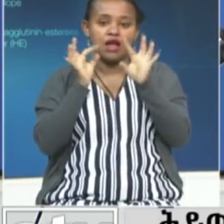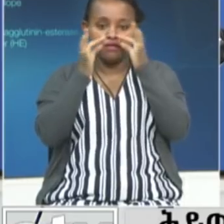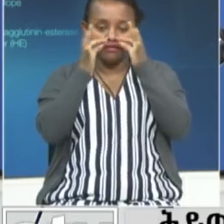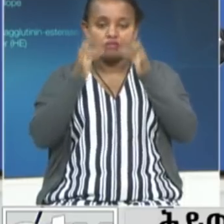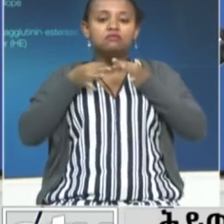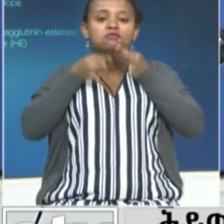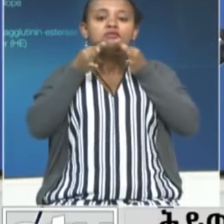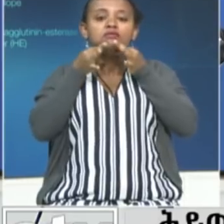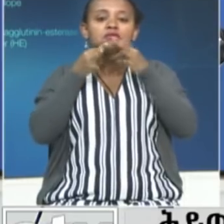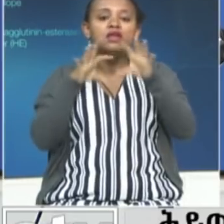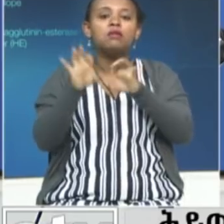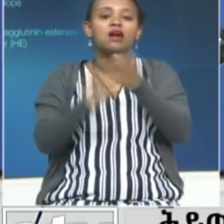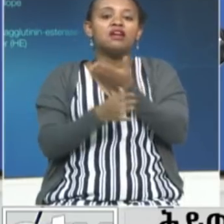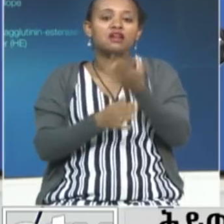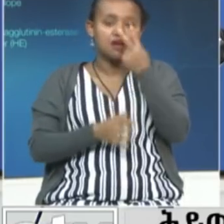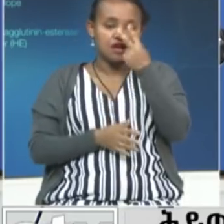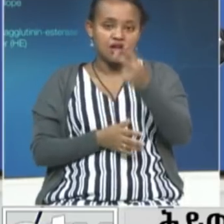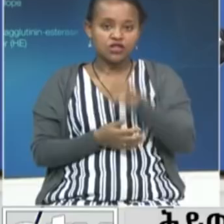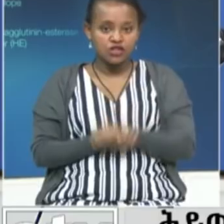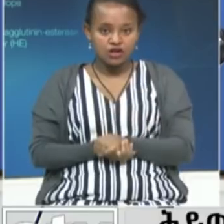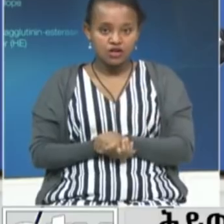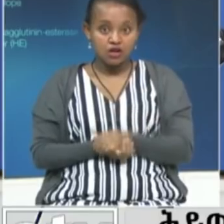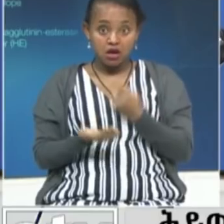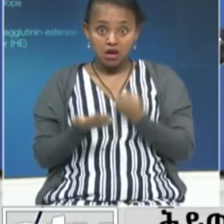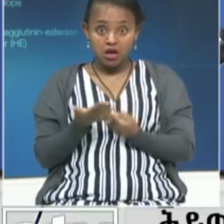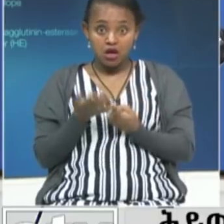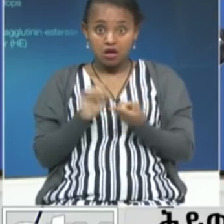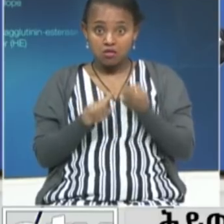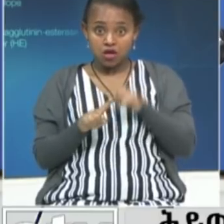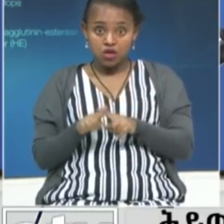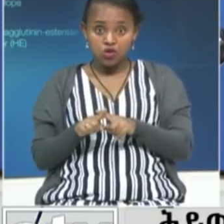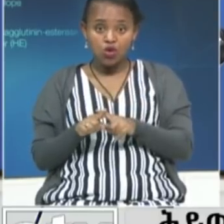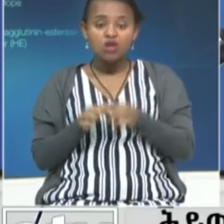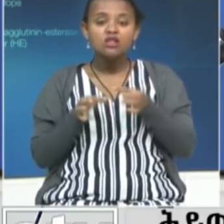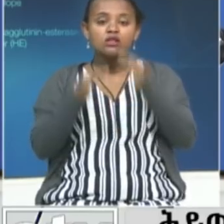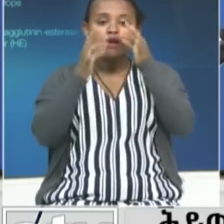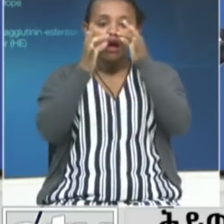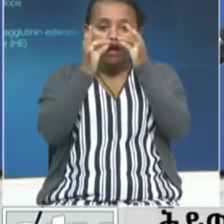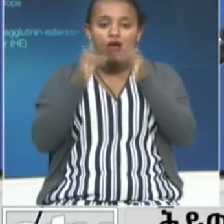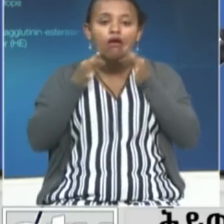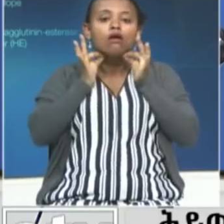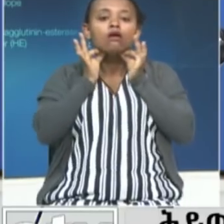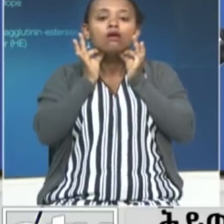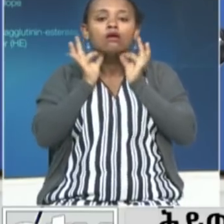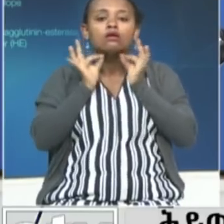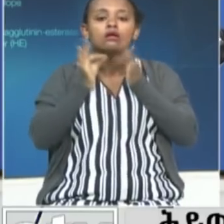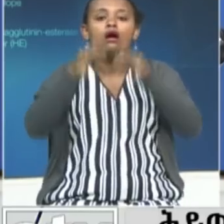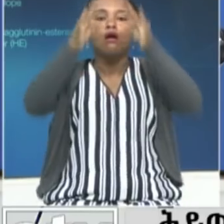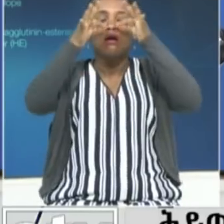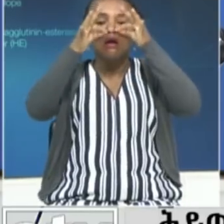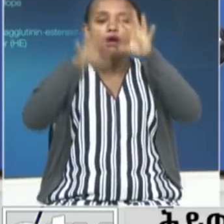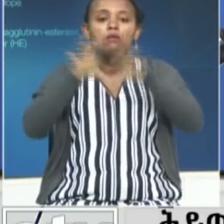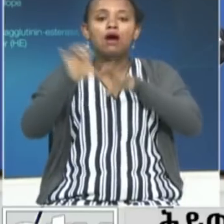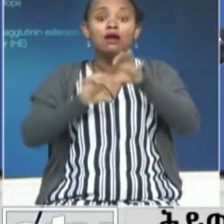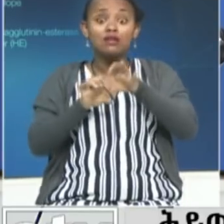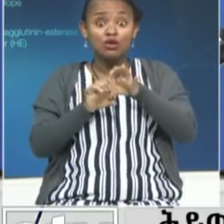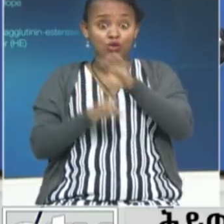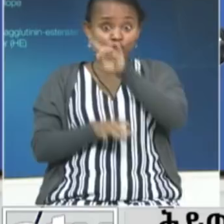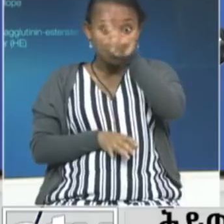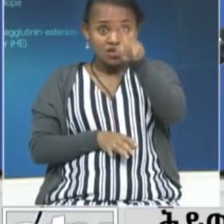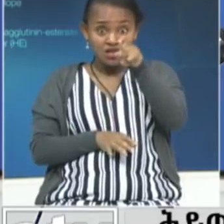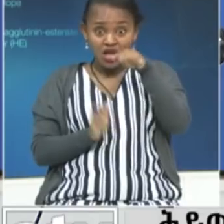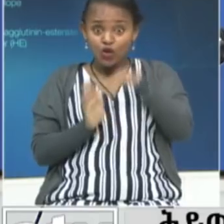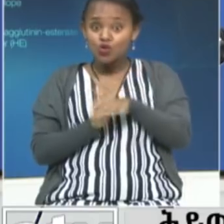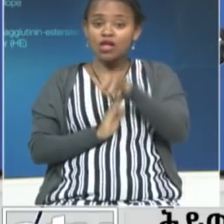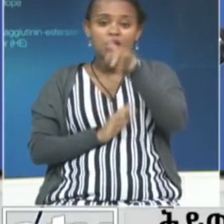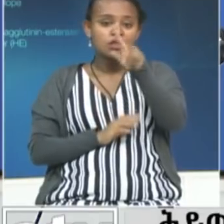የማቅረብ ነገር አይቻለሁኝ። ይሄ እንዴት ነው? መልሶ አገጭ ላይ አድርጎ ተመልሶ ወደ አፍ ማድረጉ ነገር ጥያቄ ውስጥ አይከትም